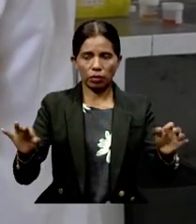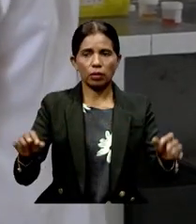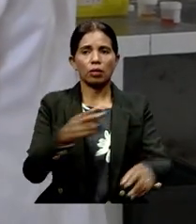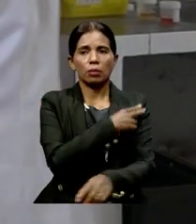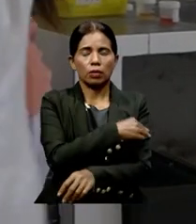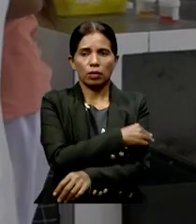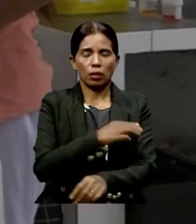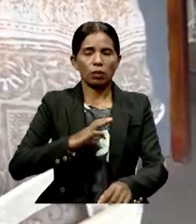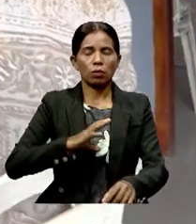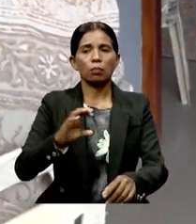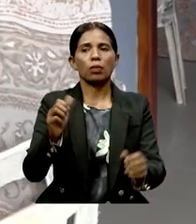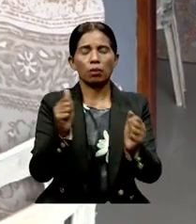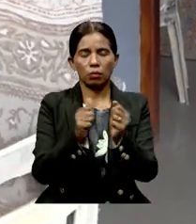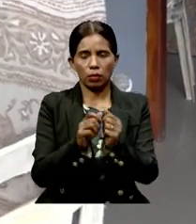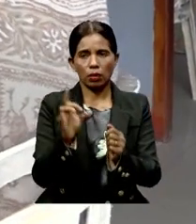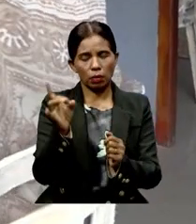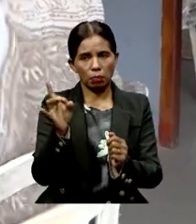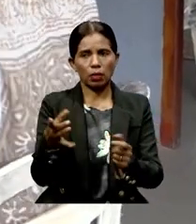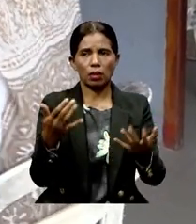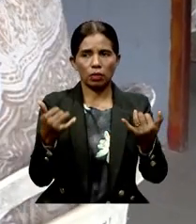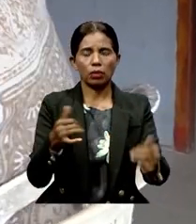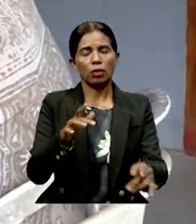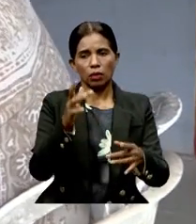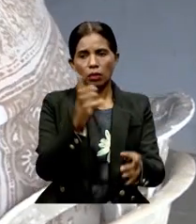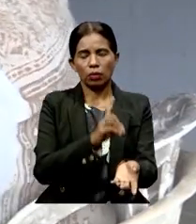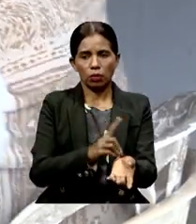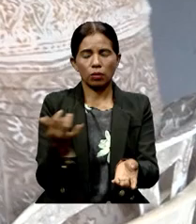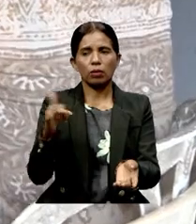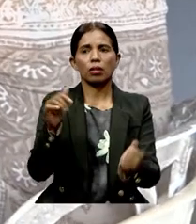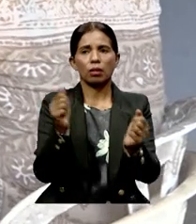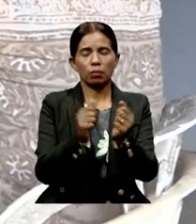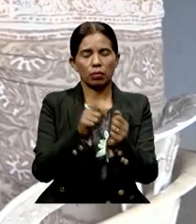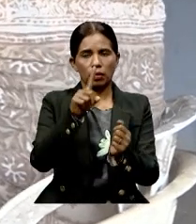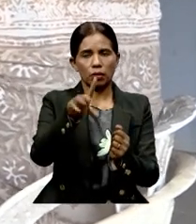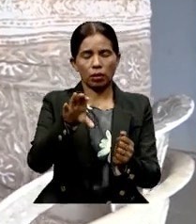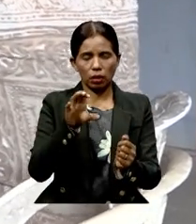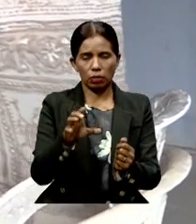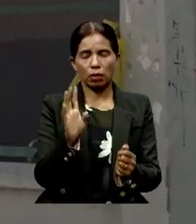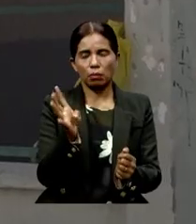Saudi Comoro hamutuk walu nulu, no dada ne pessoal Saudi hamutuk atu sida hatulu